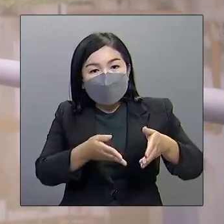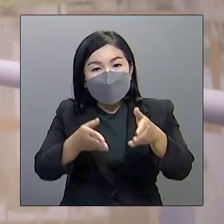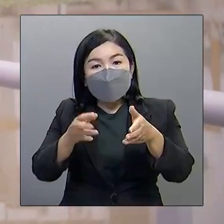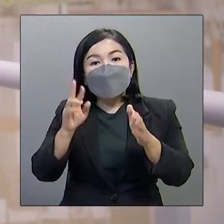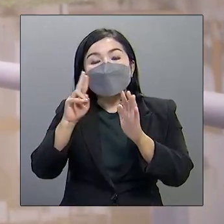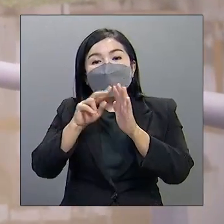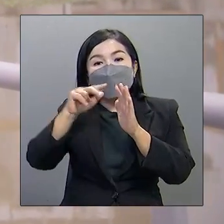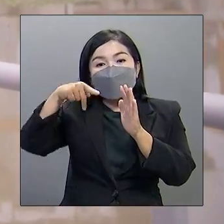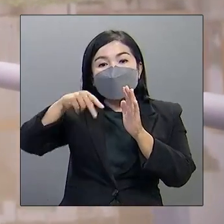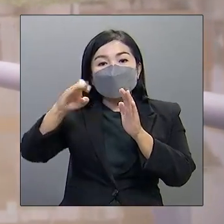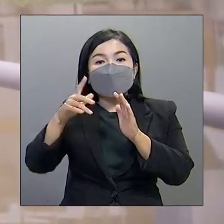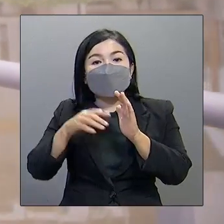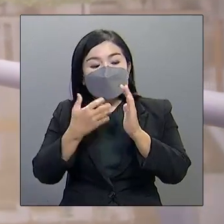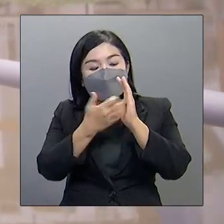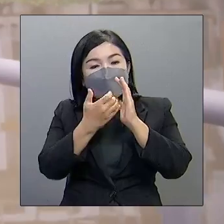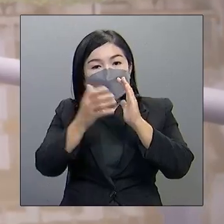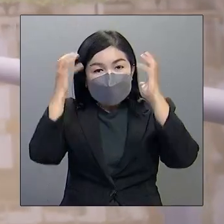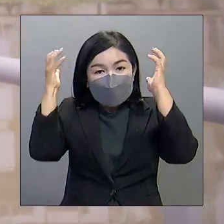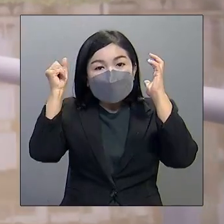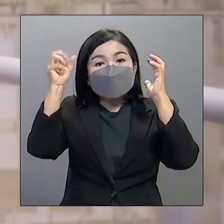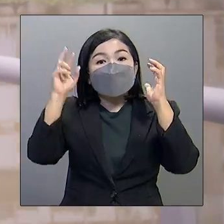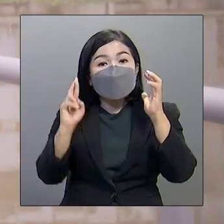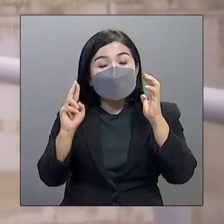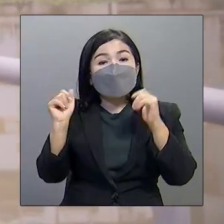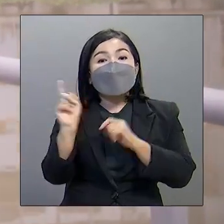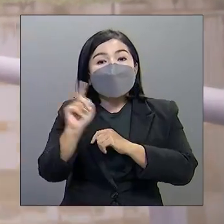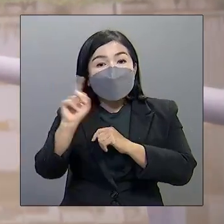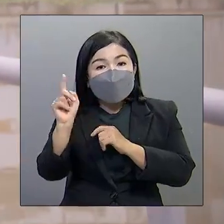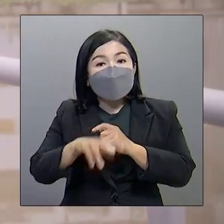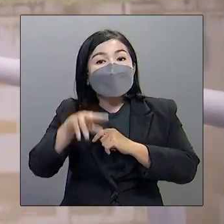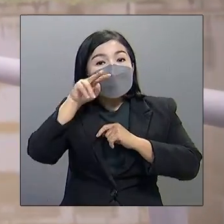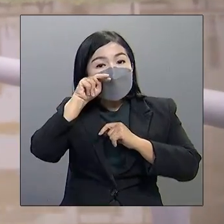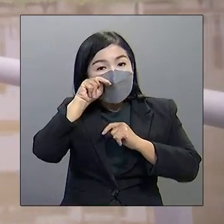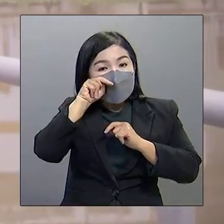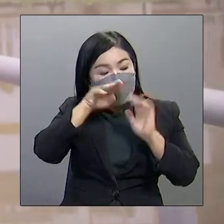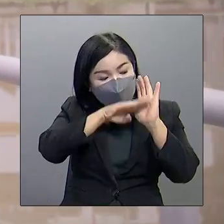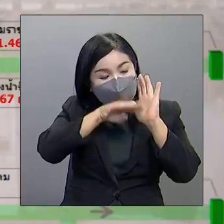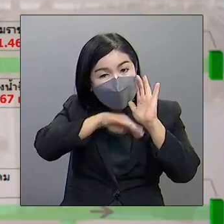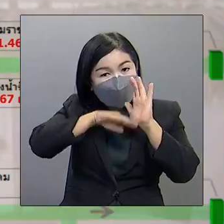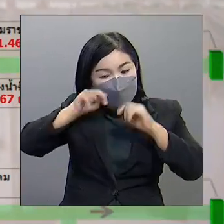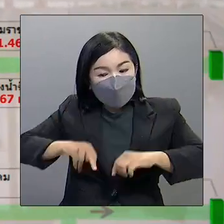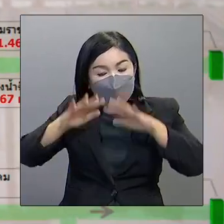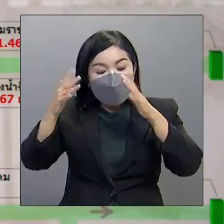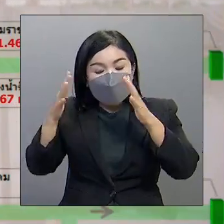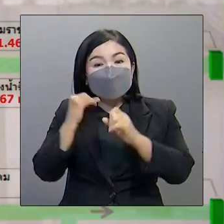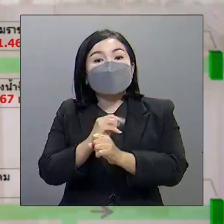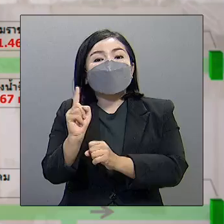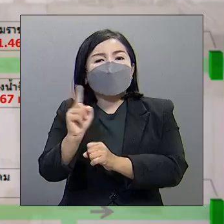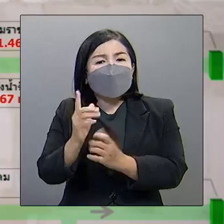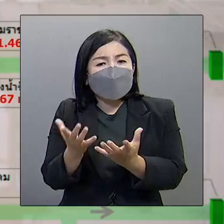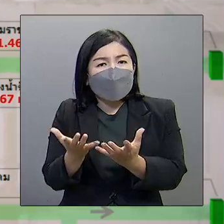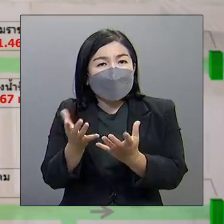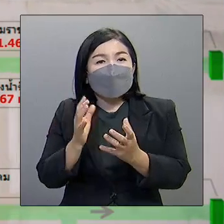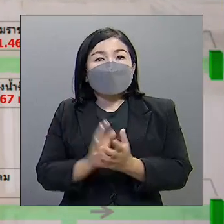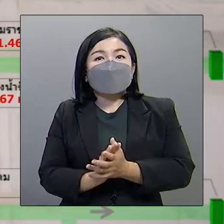บุรีตรงนี้มีความสำคัญที่จะทำให้พื้นที่เจ้าพระยาลุ่มเจ้าพระยาตอนล่างเนี่ยไม่ท่วมยังไง ตอนนี้เราอยู่ตรงนี้ครับ ตอนนี้อ ย ู่ตรงนี้